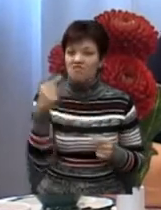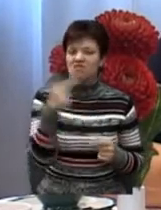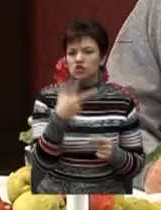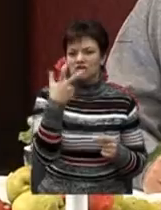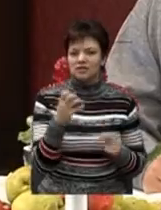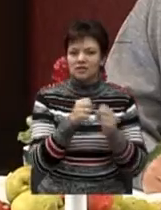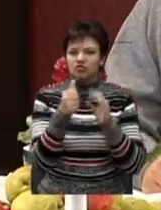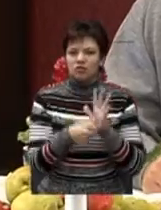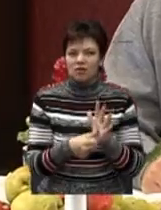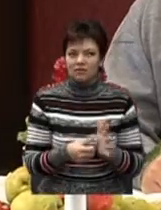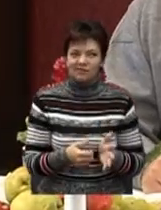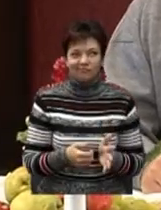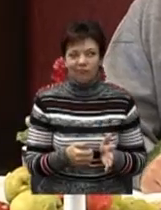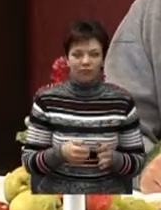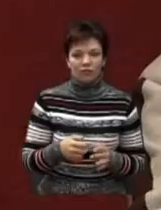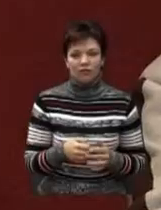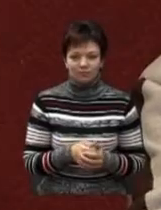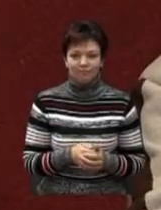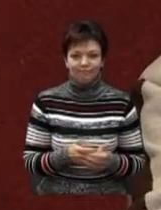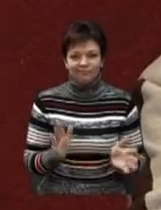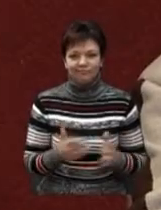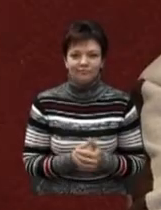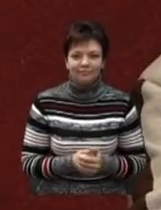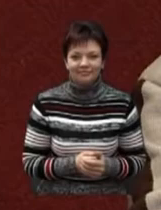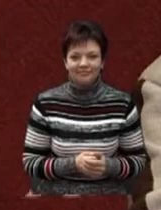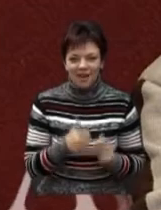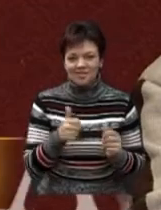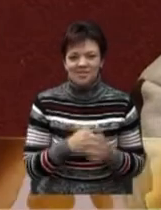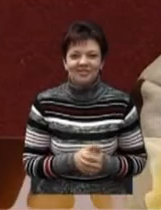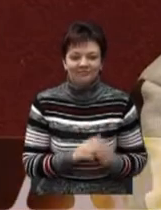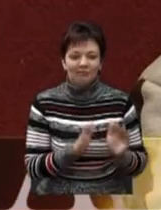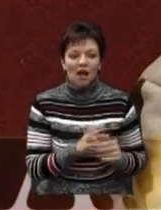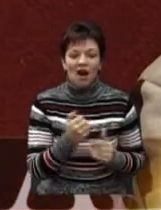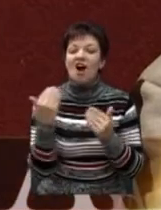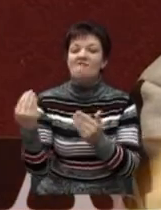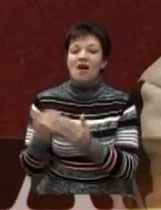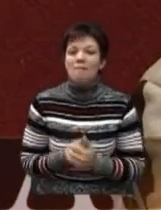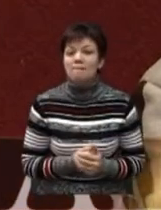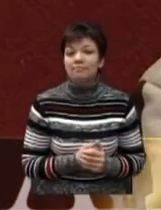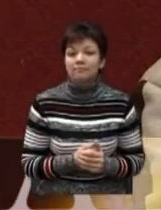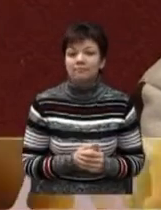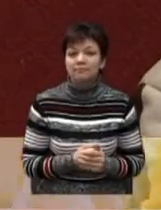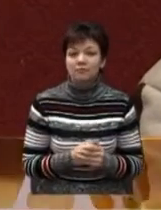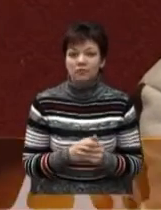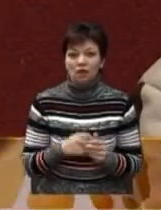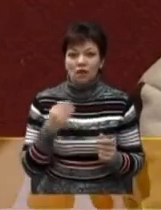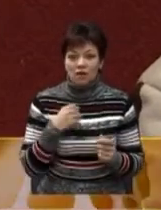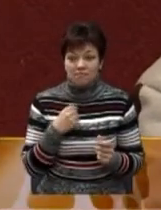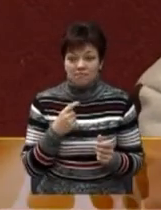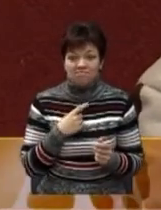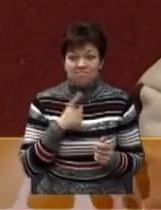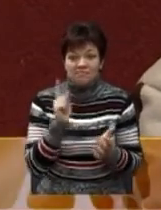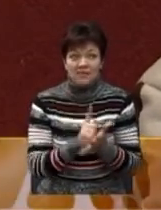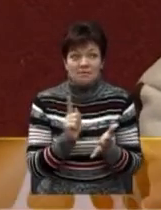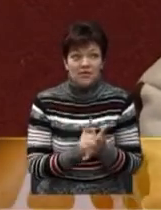То есть вам не подняли пенсию. Так, а вам? Значит, мне не подняли пенсию. А вам-то почему? Вы же профсоюзные дети. Я хочу немножко